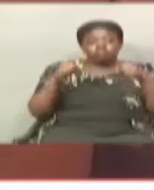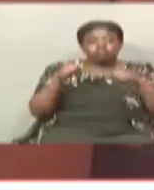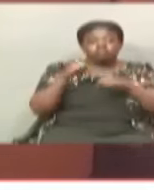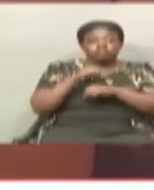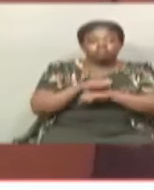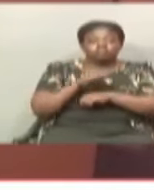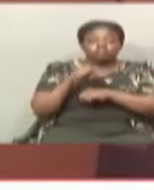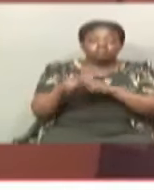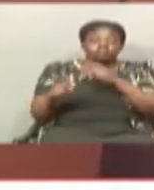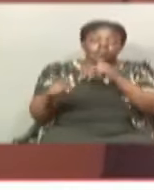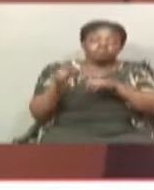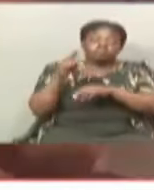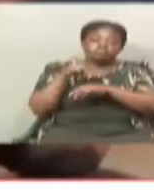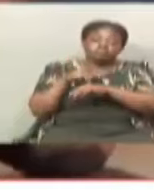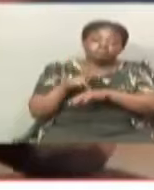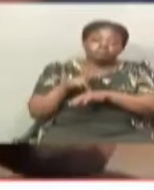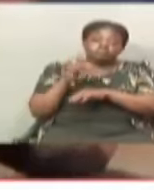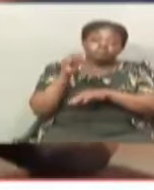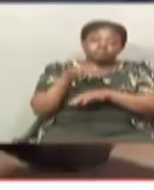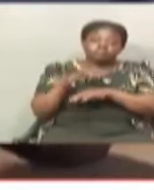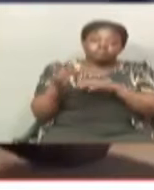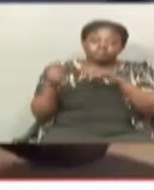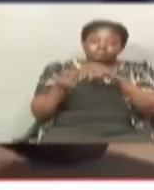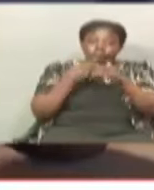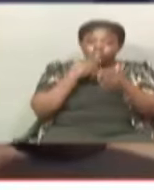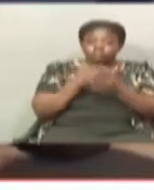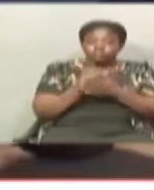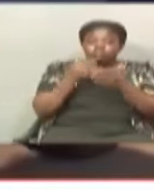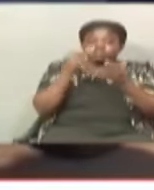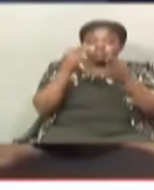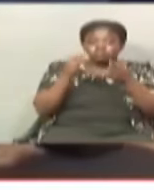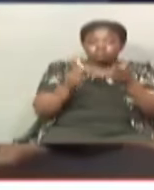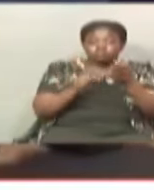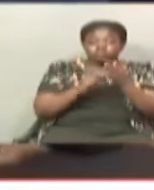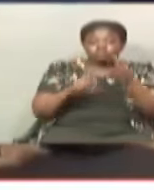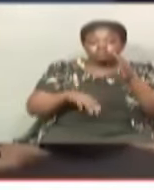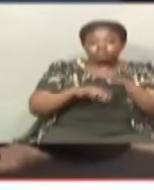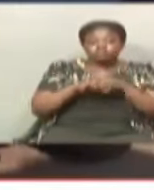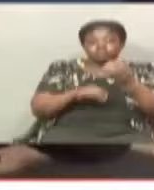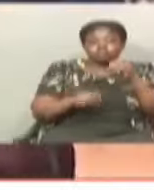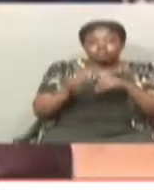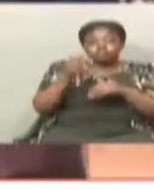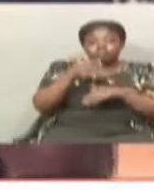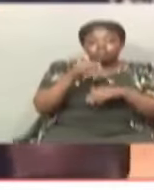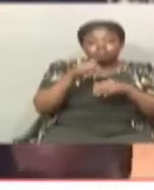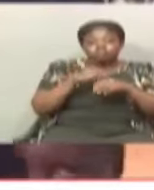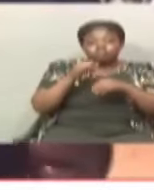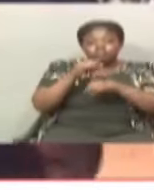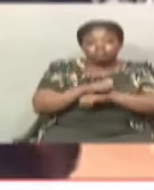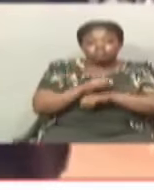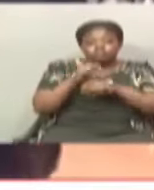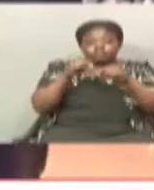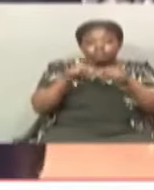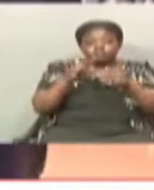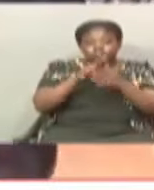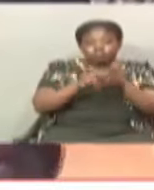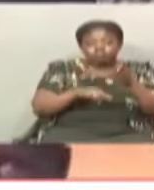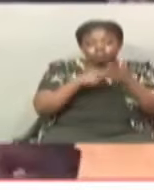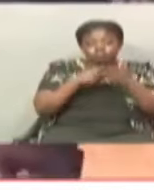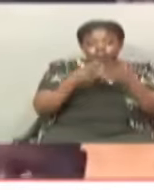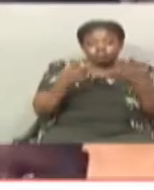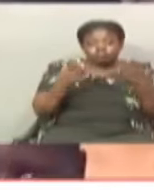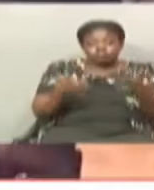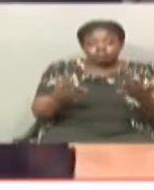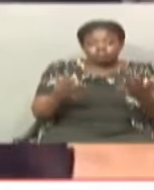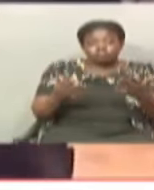kayonge chokito buni cha Jessica Mizam kumbere nuje nebikwesi bibala ibali na kusomero so waniganga Elisa Junior School